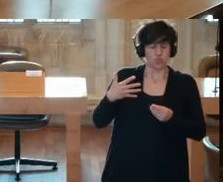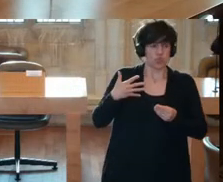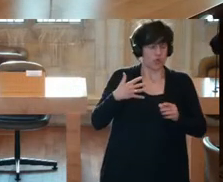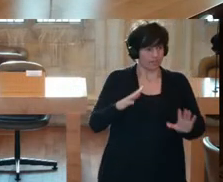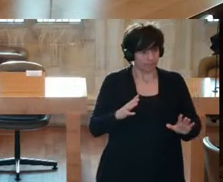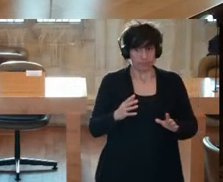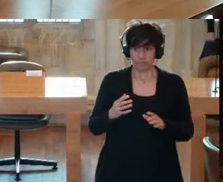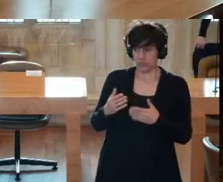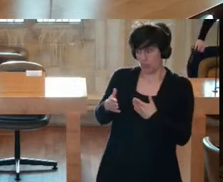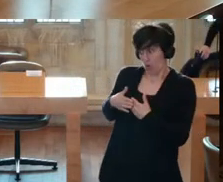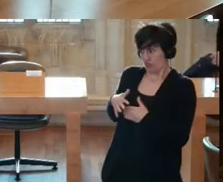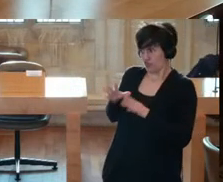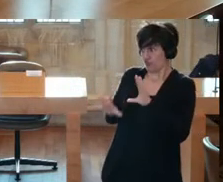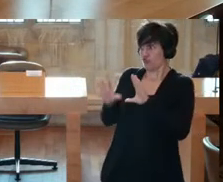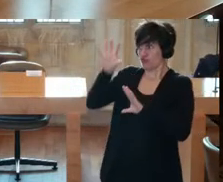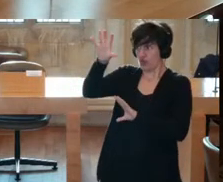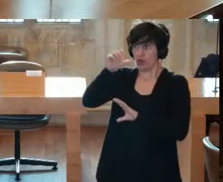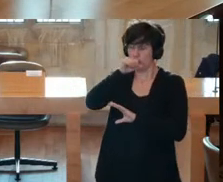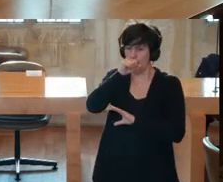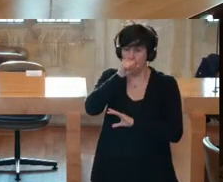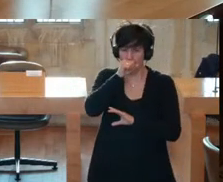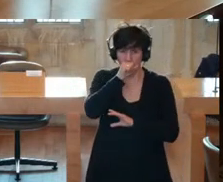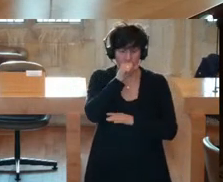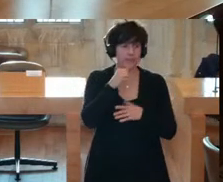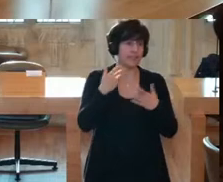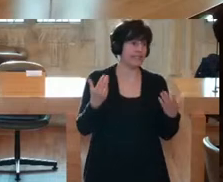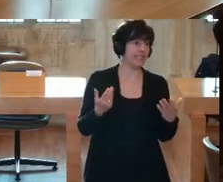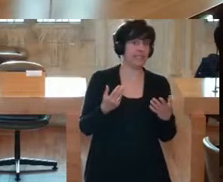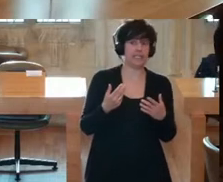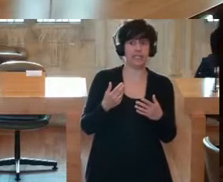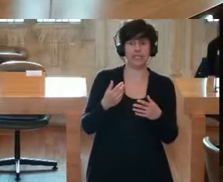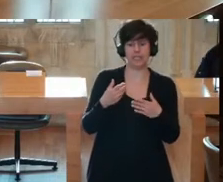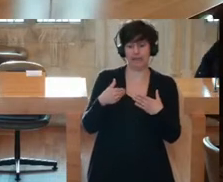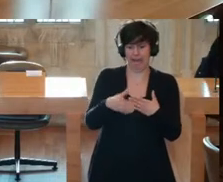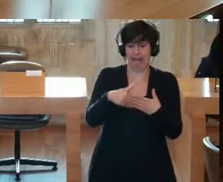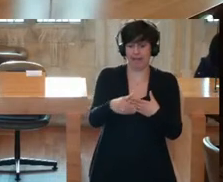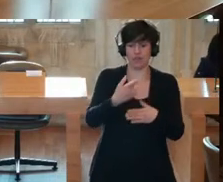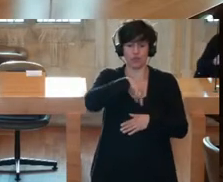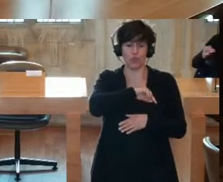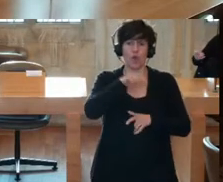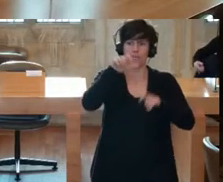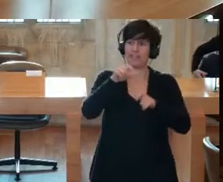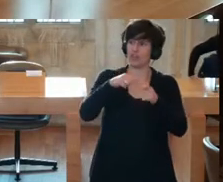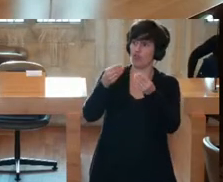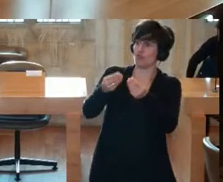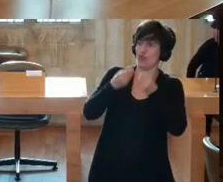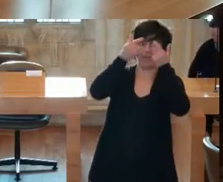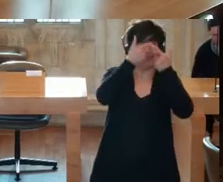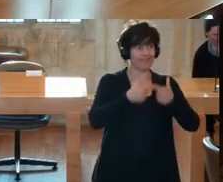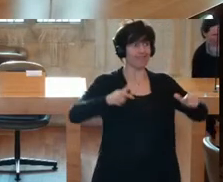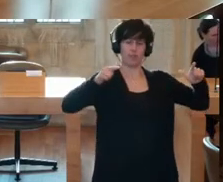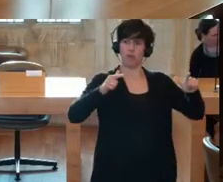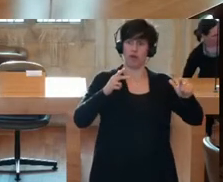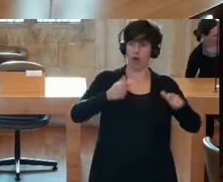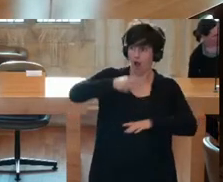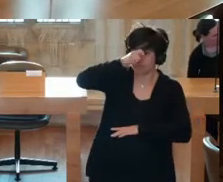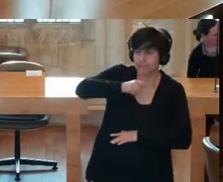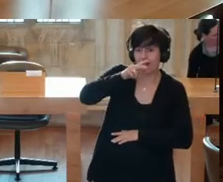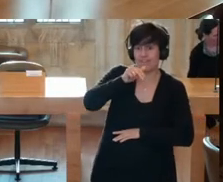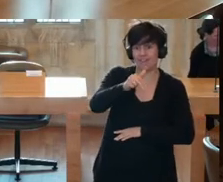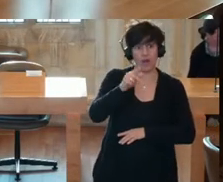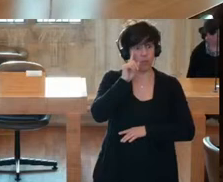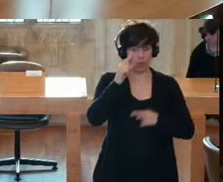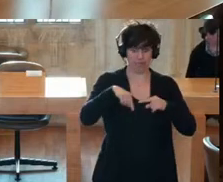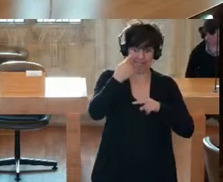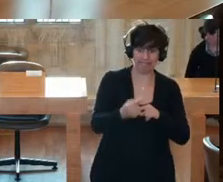préparer à honorer nos libérateurs et rappeler au travers des événements du 80e